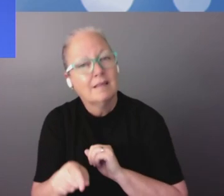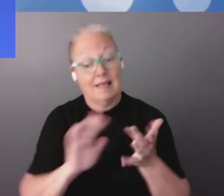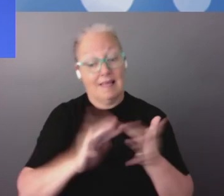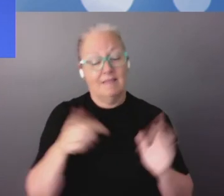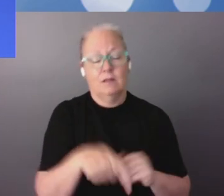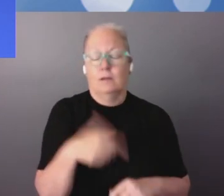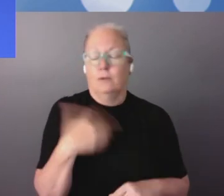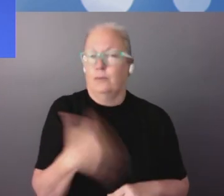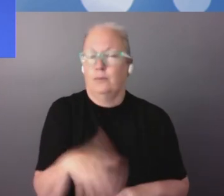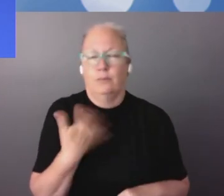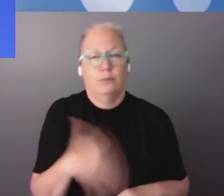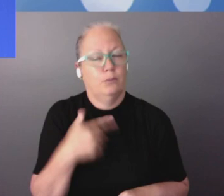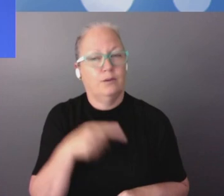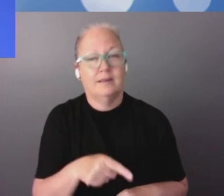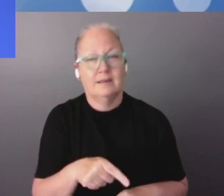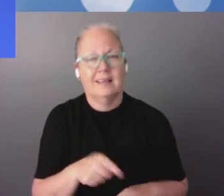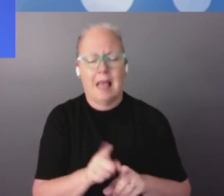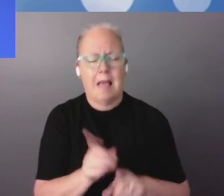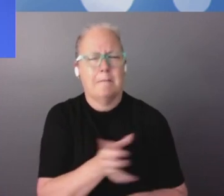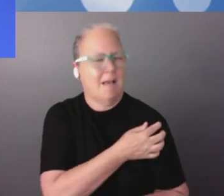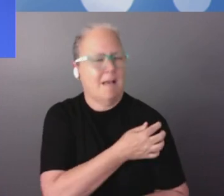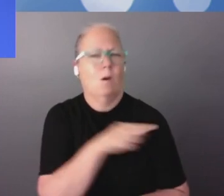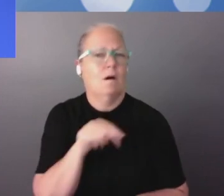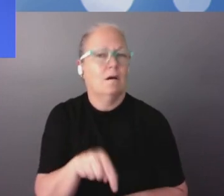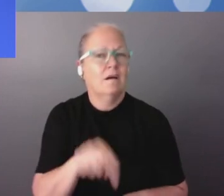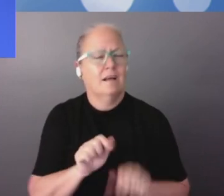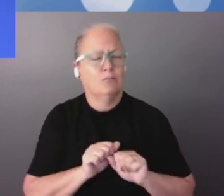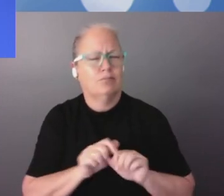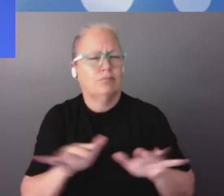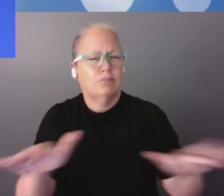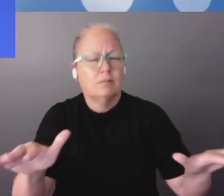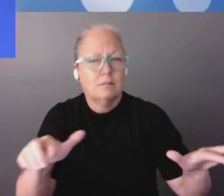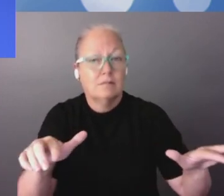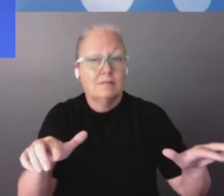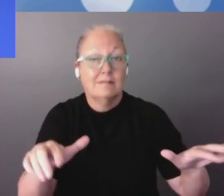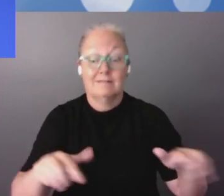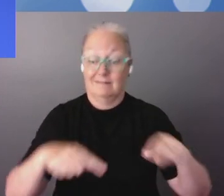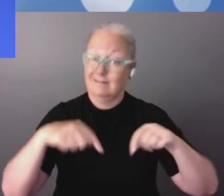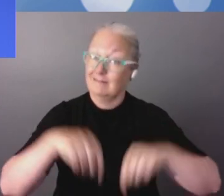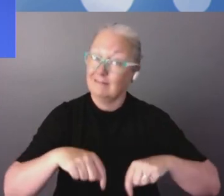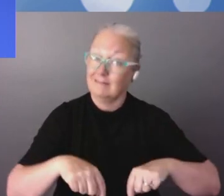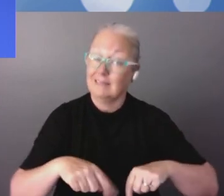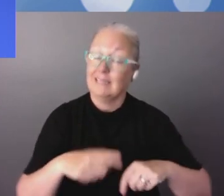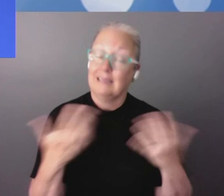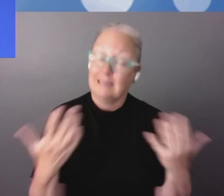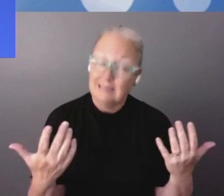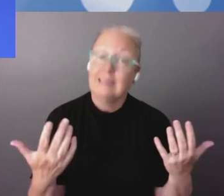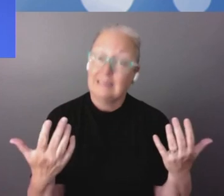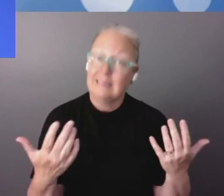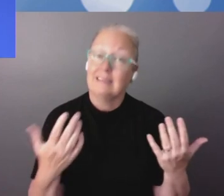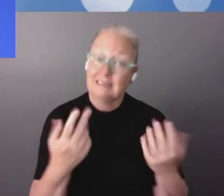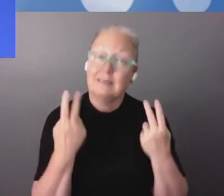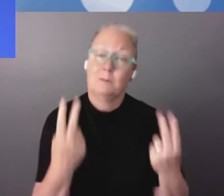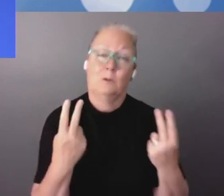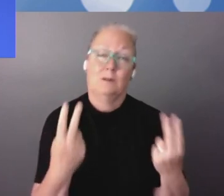является интернет, и насколько важно, чтобы разрабатывать сегодня уже под руководством ООН и